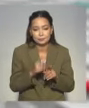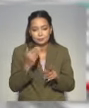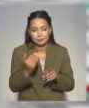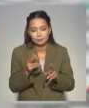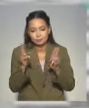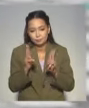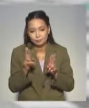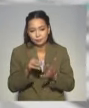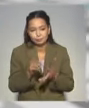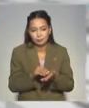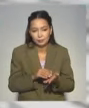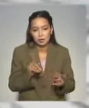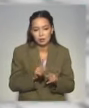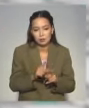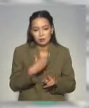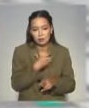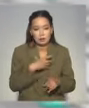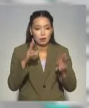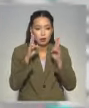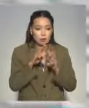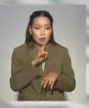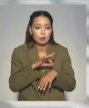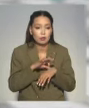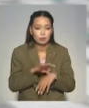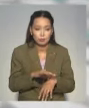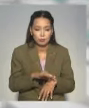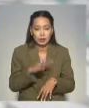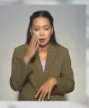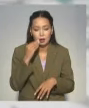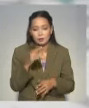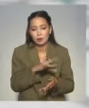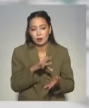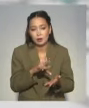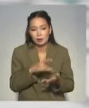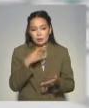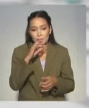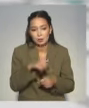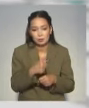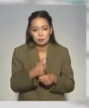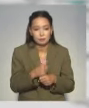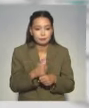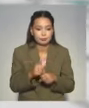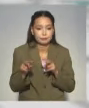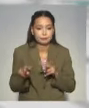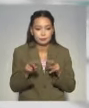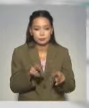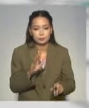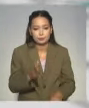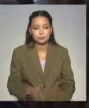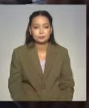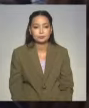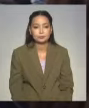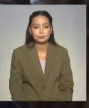қатаң сақтай отырып, қажетті тергеу әрекеттері жүргізілуде. Тергеу барысы Алматы қалалық полиция департаменті басшылығының